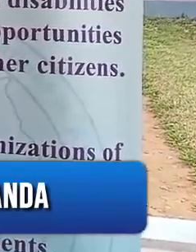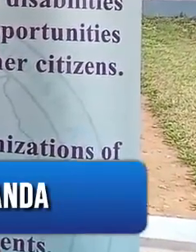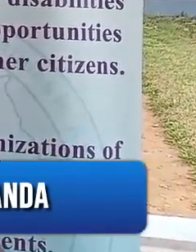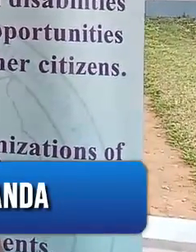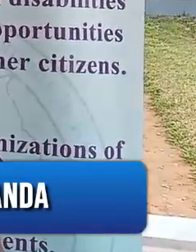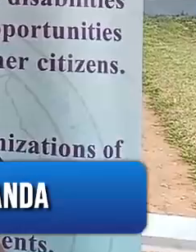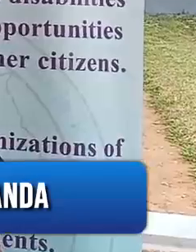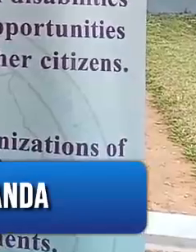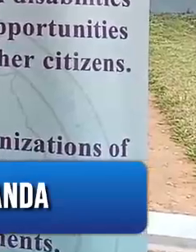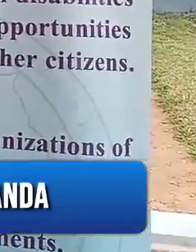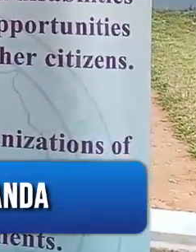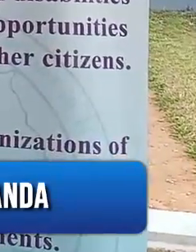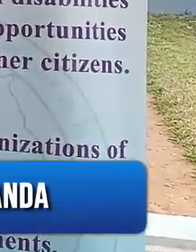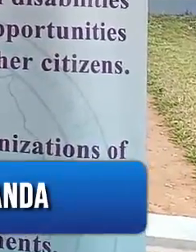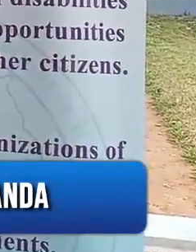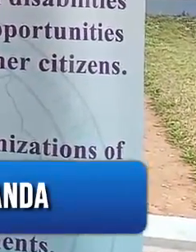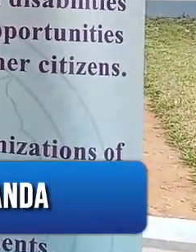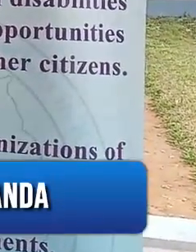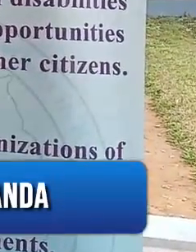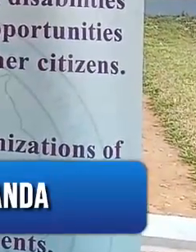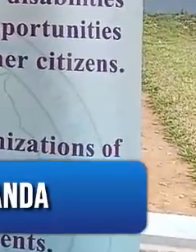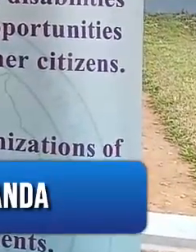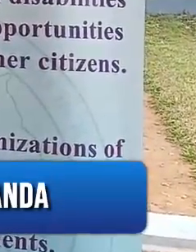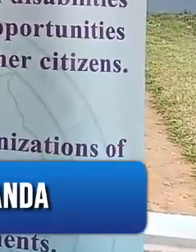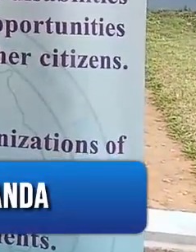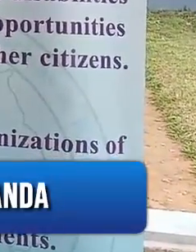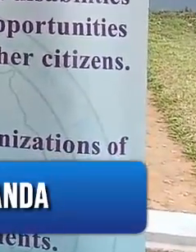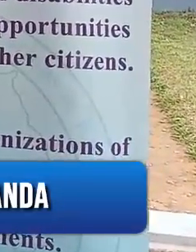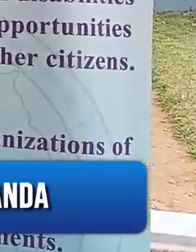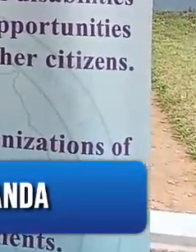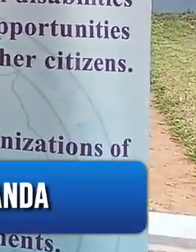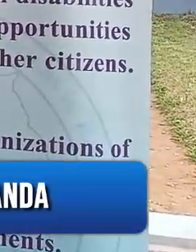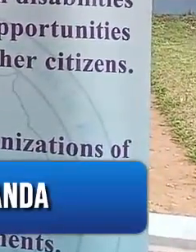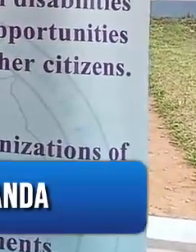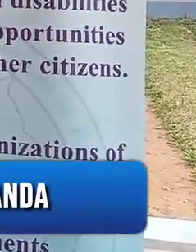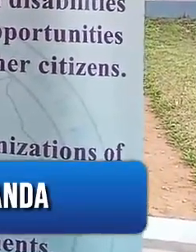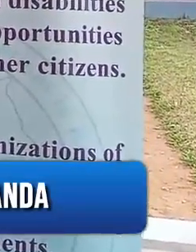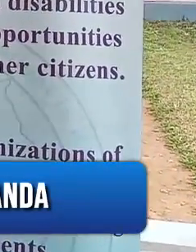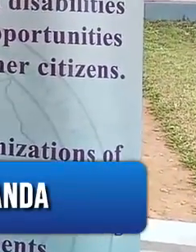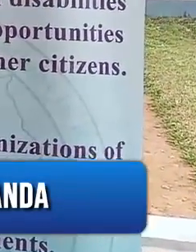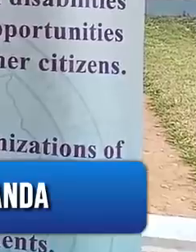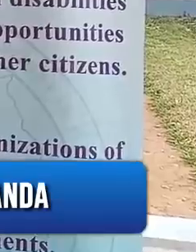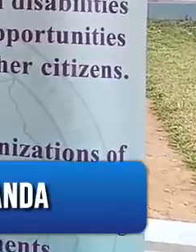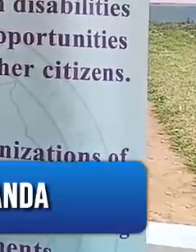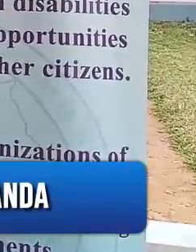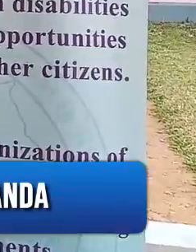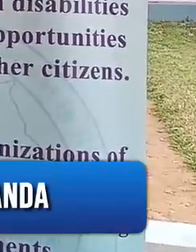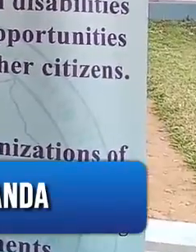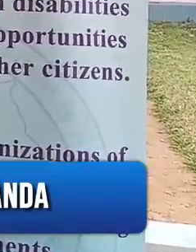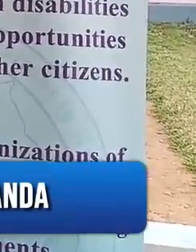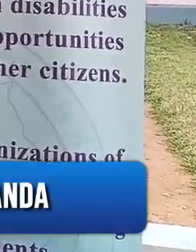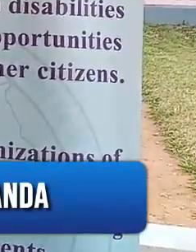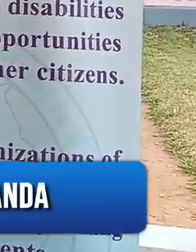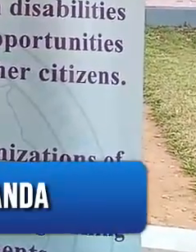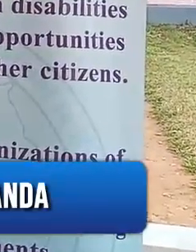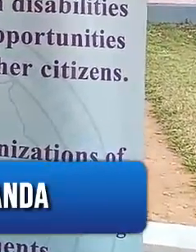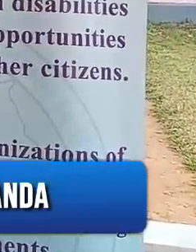zivaho. Iyo gahunda yagiyeho rero kugira ngo abantu bose bongere bahabwe ubwo butumwa mu rwego rwo